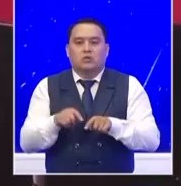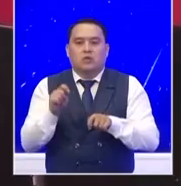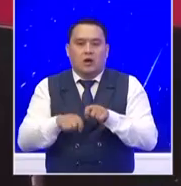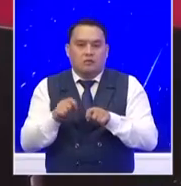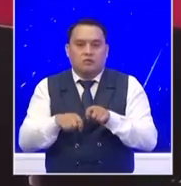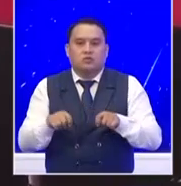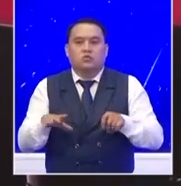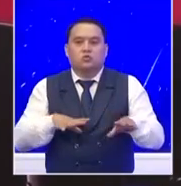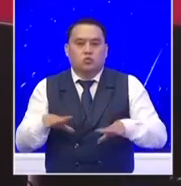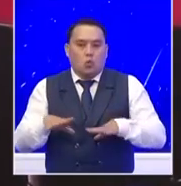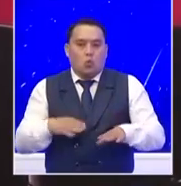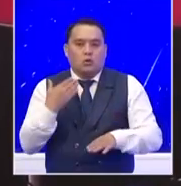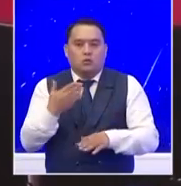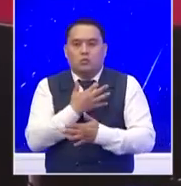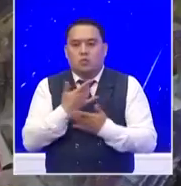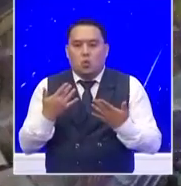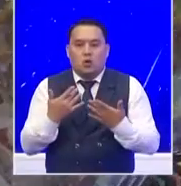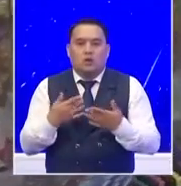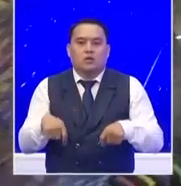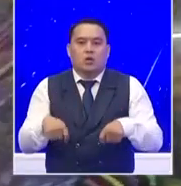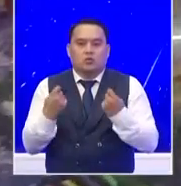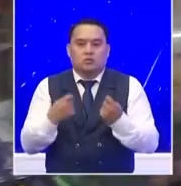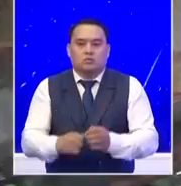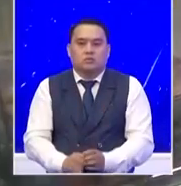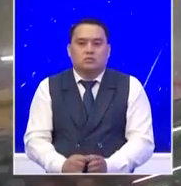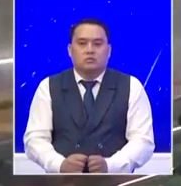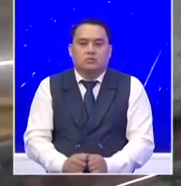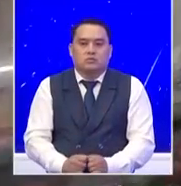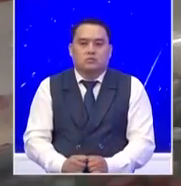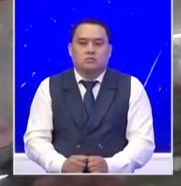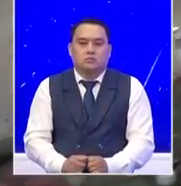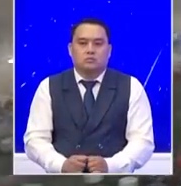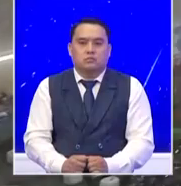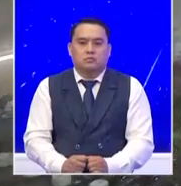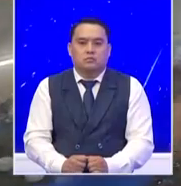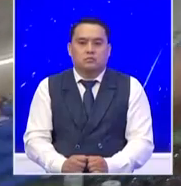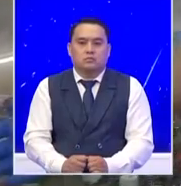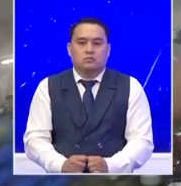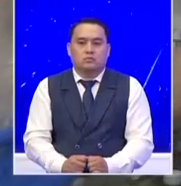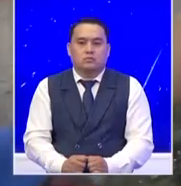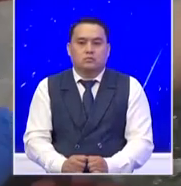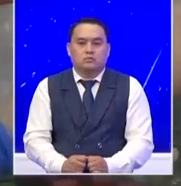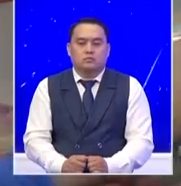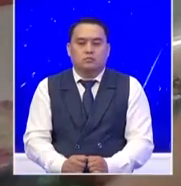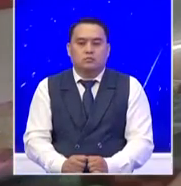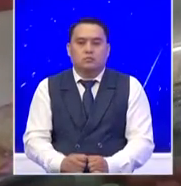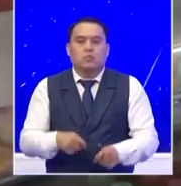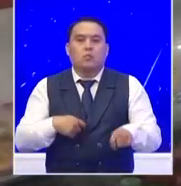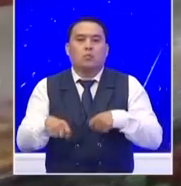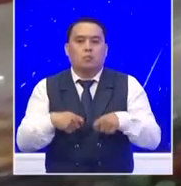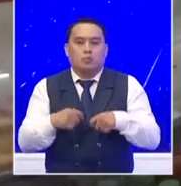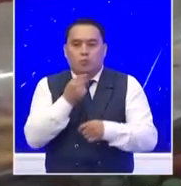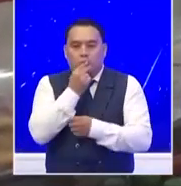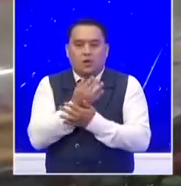студент сауда орталығында ол қылықтар анықталды. Администрация бар ма біреулер? Ну вот смотри, хорошо. Продукты питания тұрмына